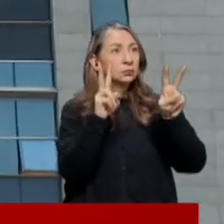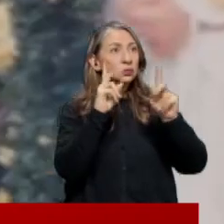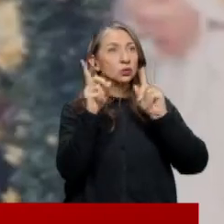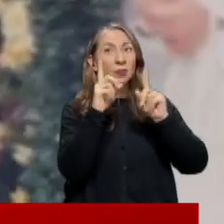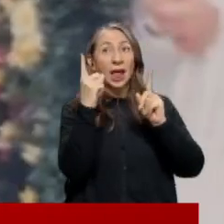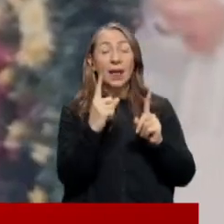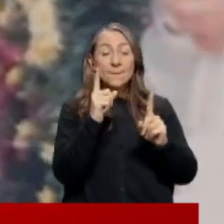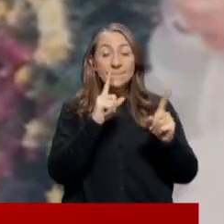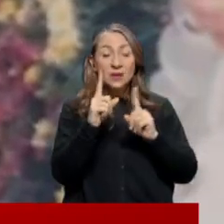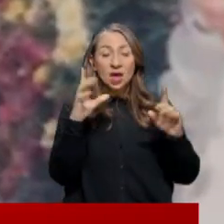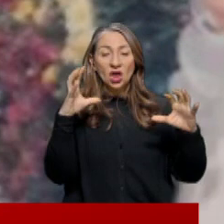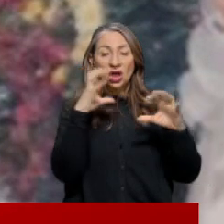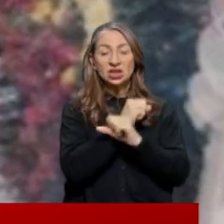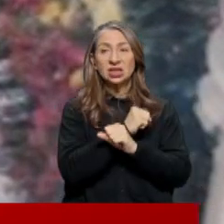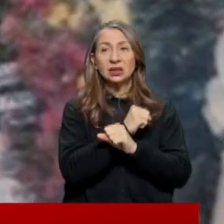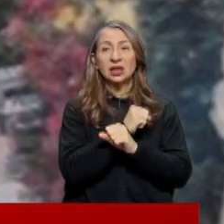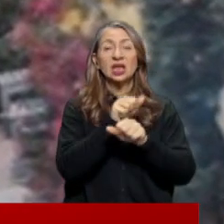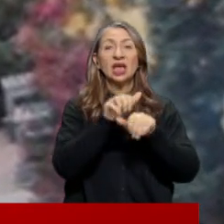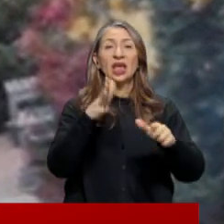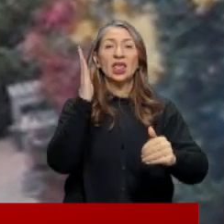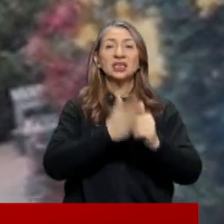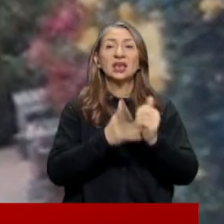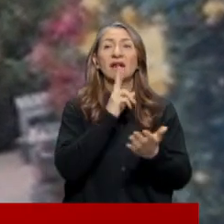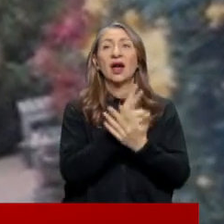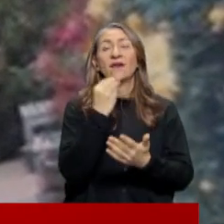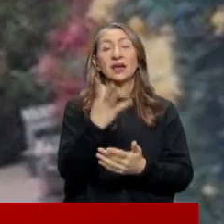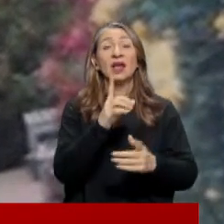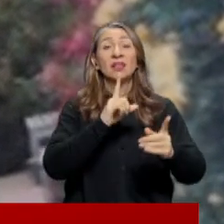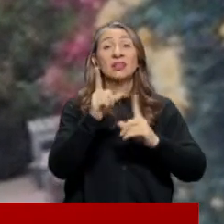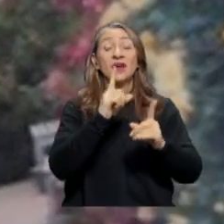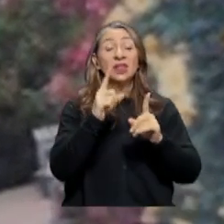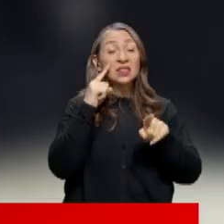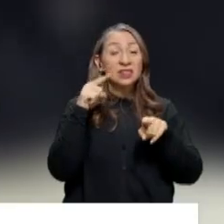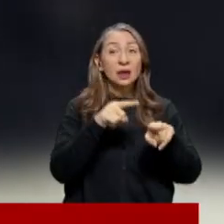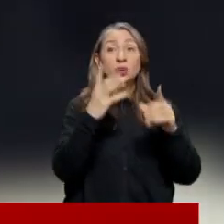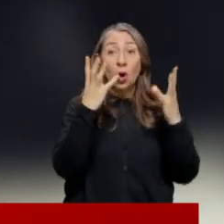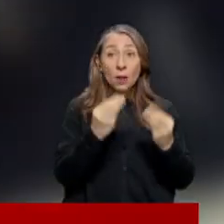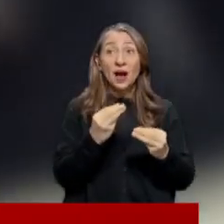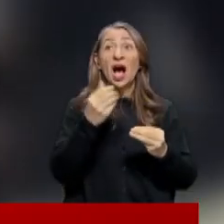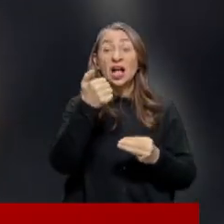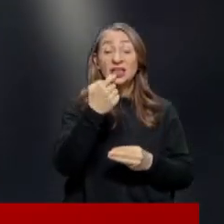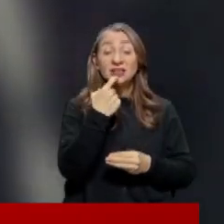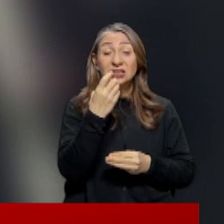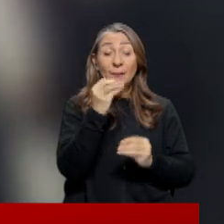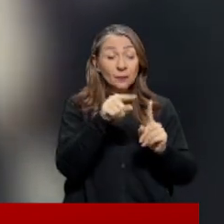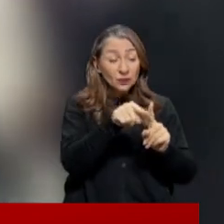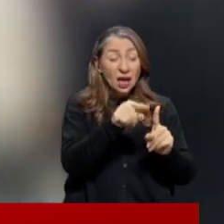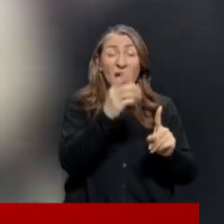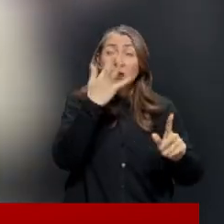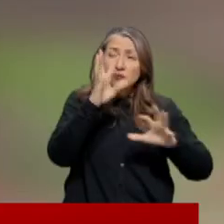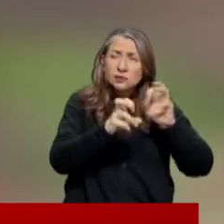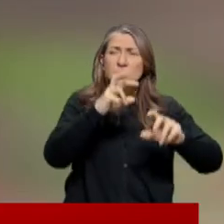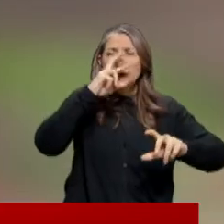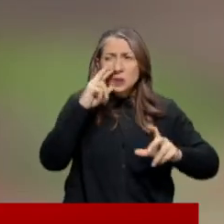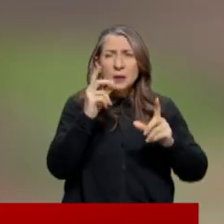duruşmadaydı. Mahkeme gizlilik ve yayın yasağı kararı verdi. Davanın takipçisi olmak ve 6 yaşından itibaren